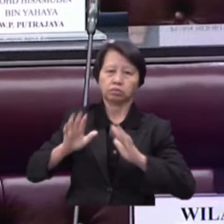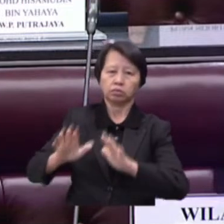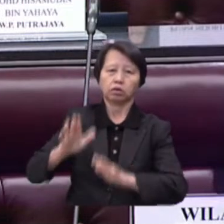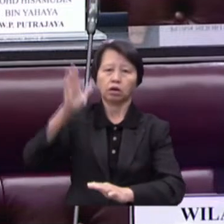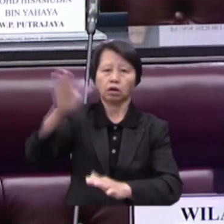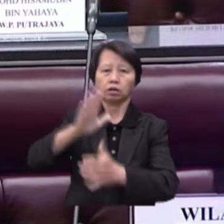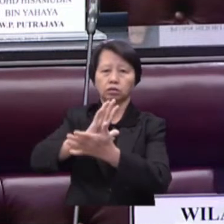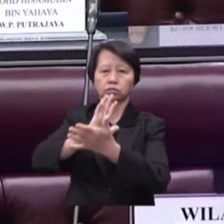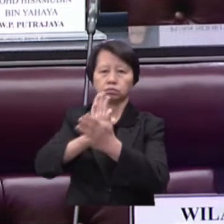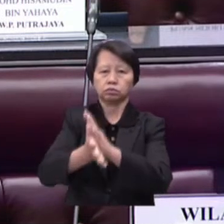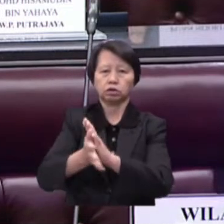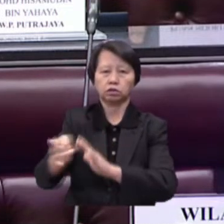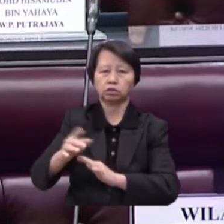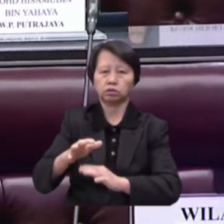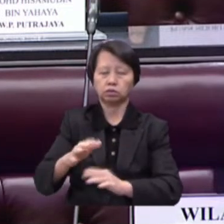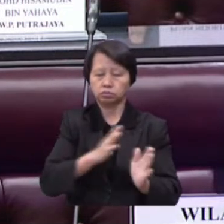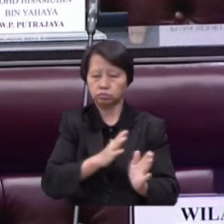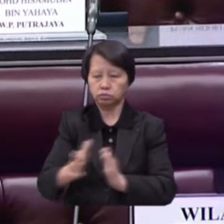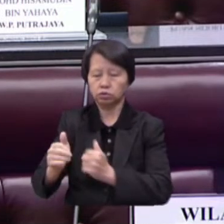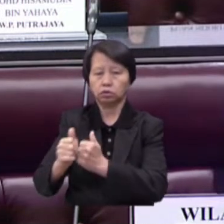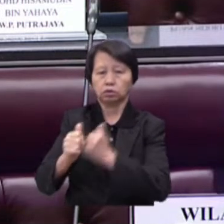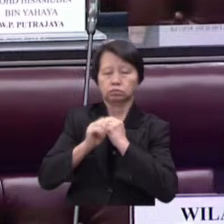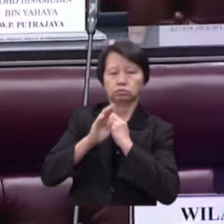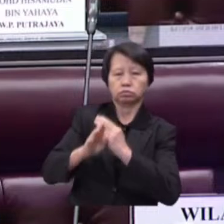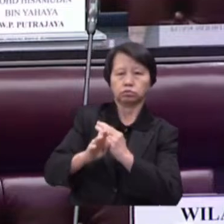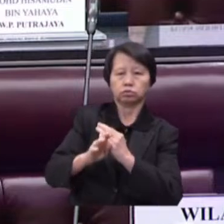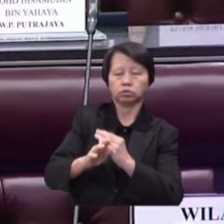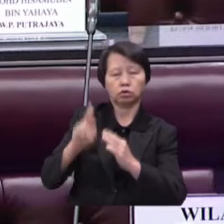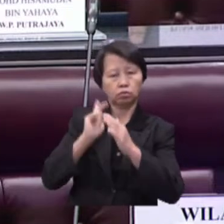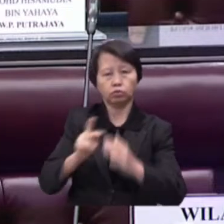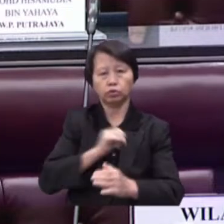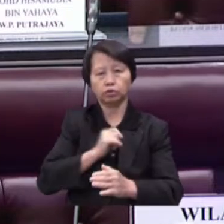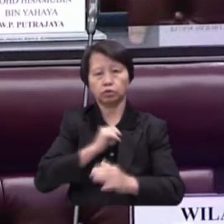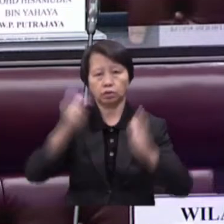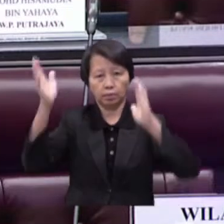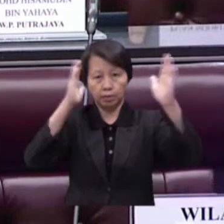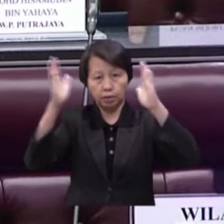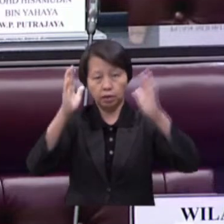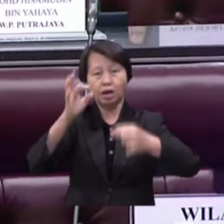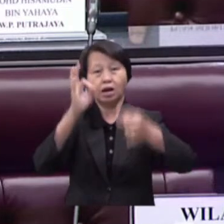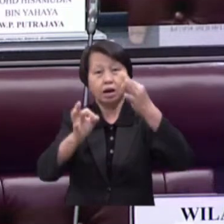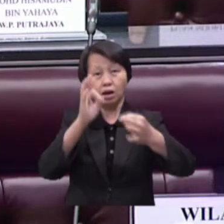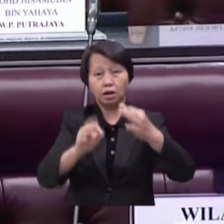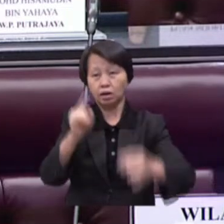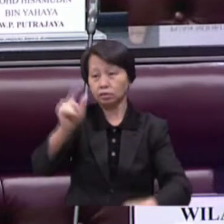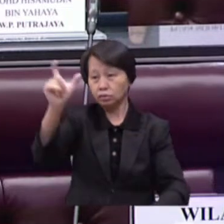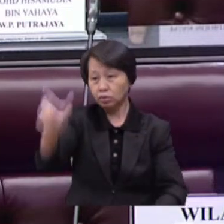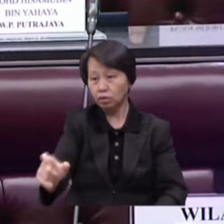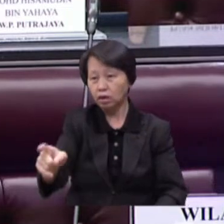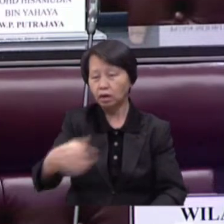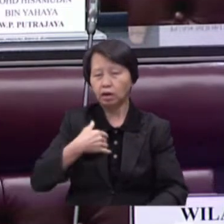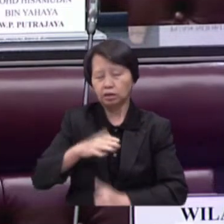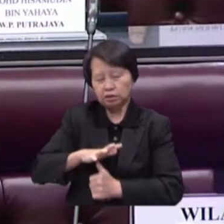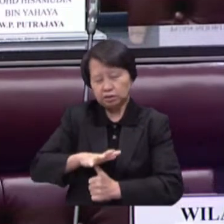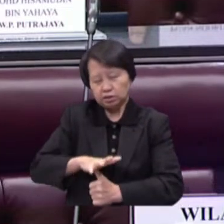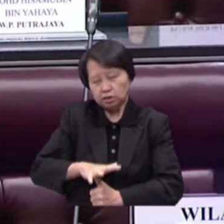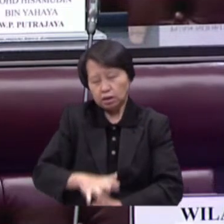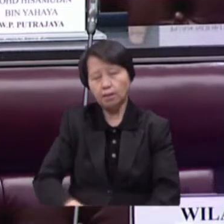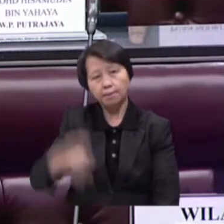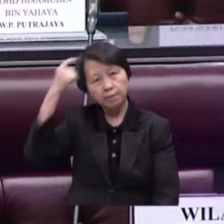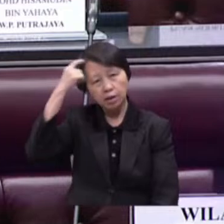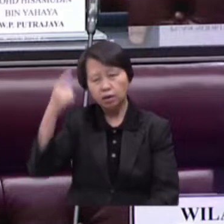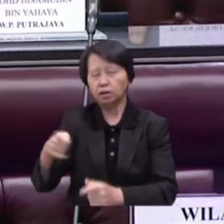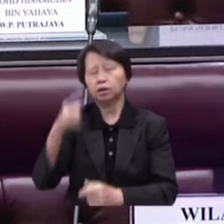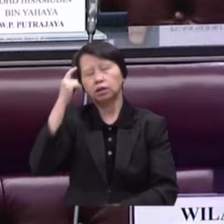menjadi sebagian daripada strategi pencegahan bunuh diri kebangsaan jika seseorang yang menghadapi tekanan mental dan coba